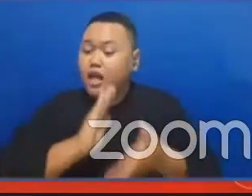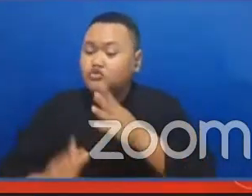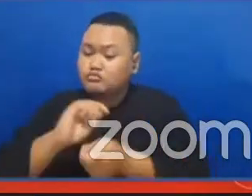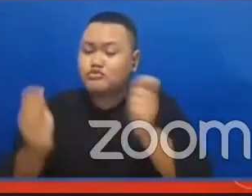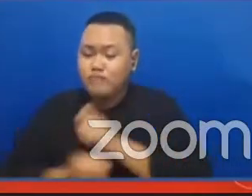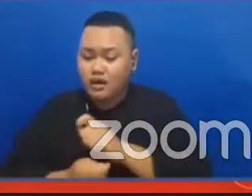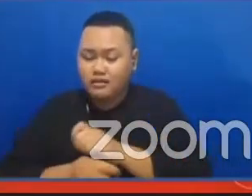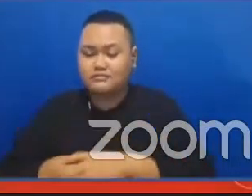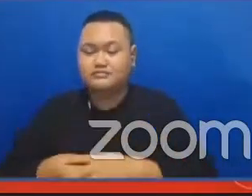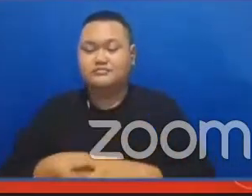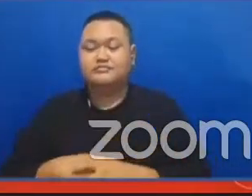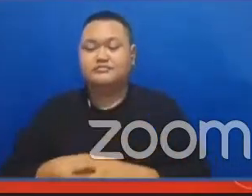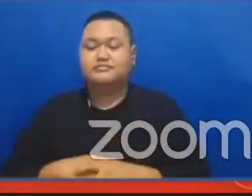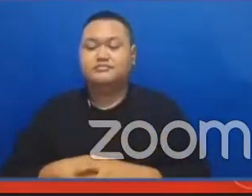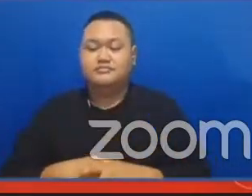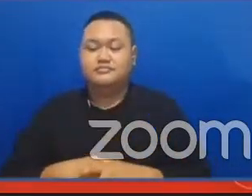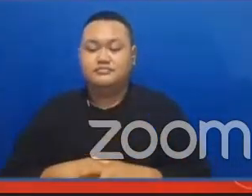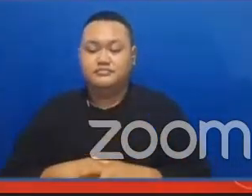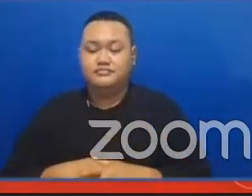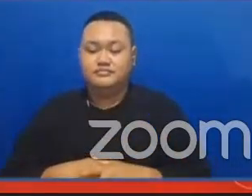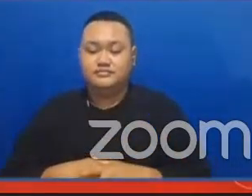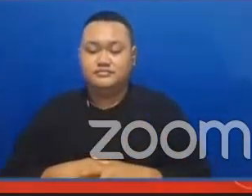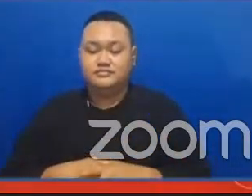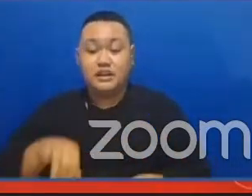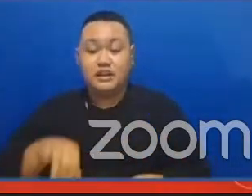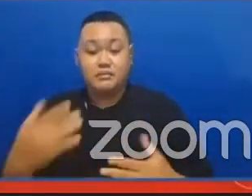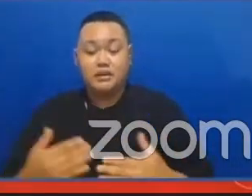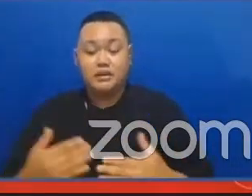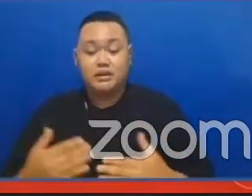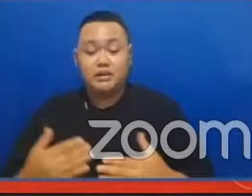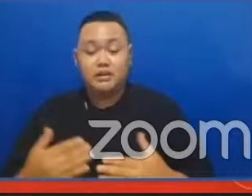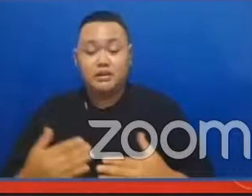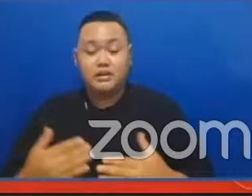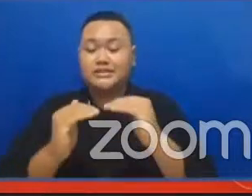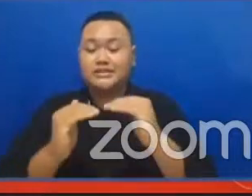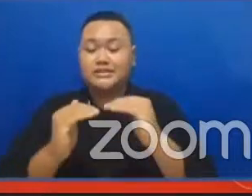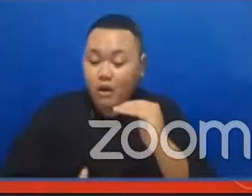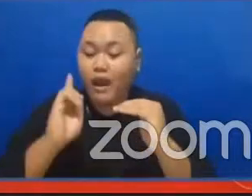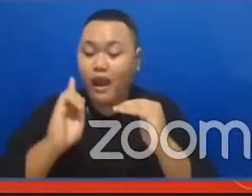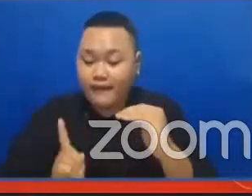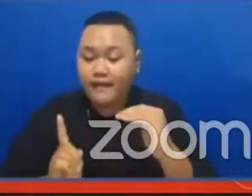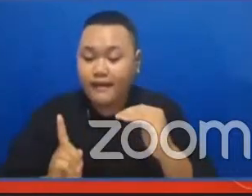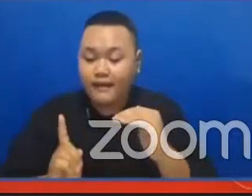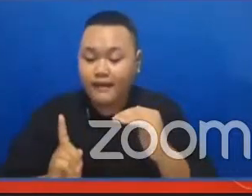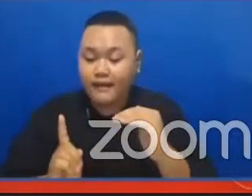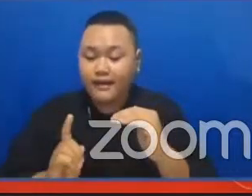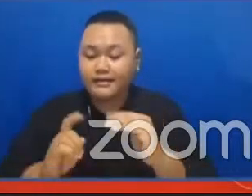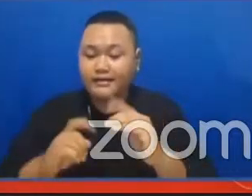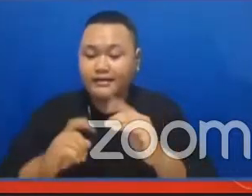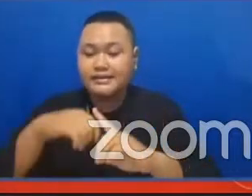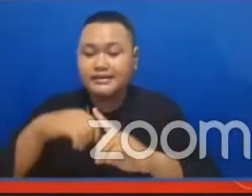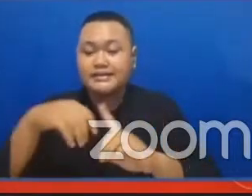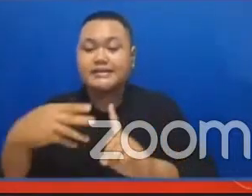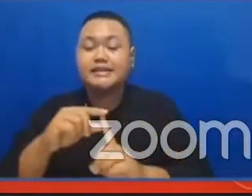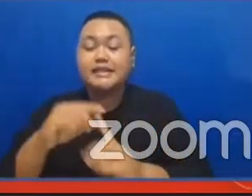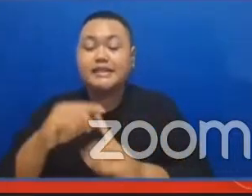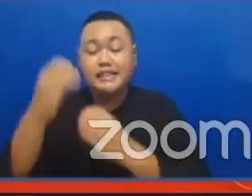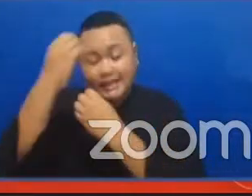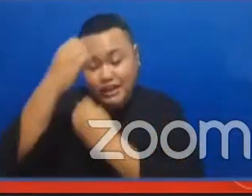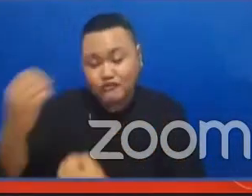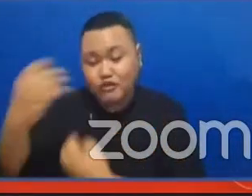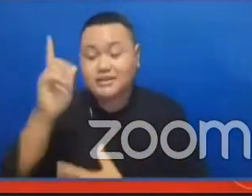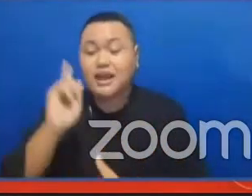jadi. Kemudian di bawah sudah ada keterangannya, titik A-nya berapa, titik potong